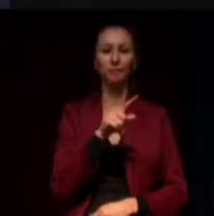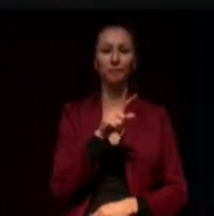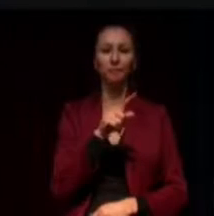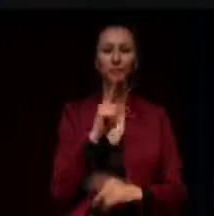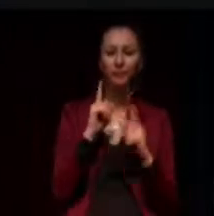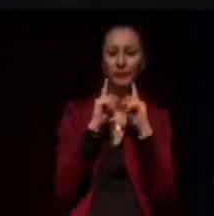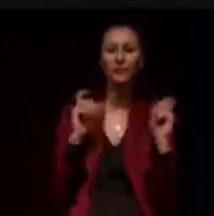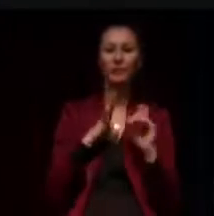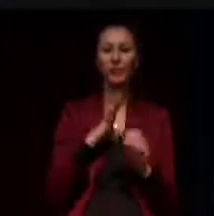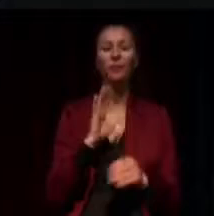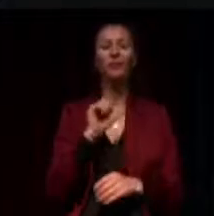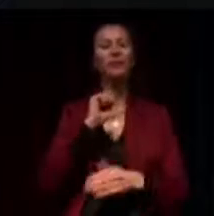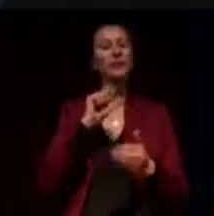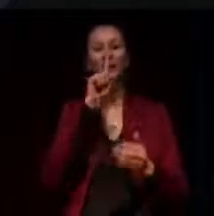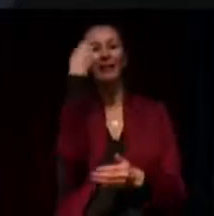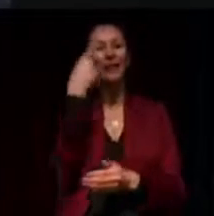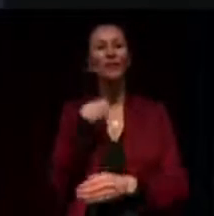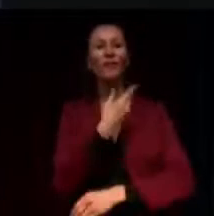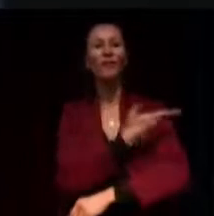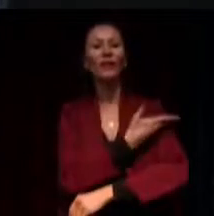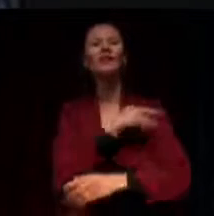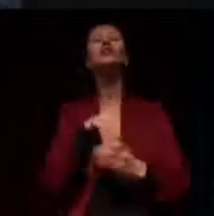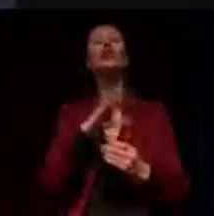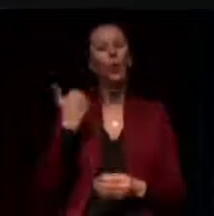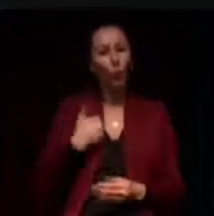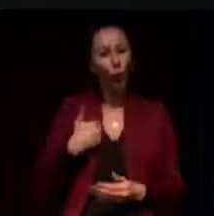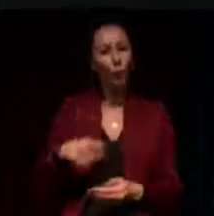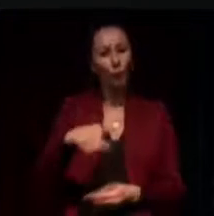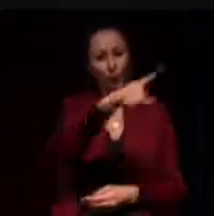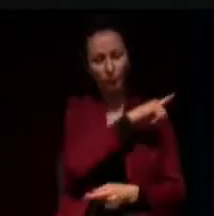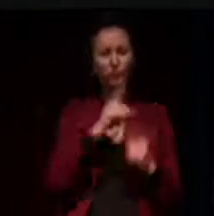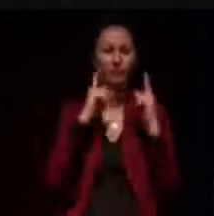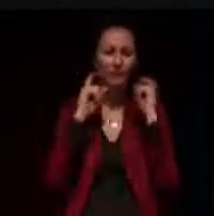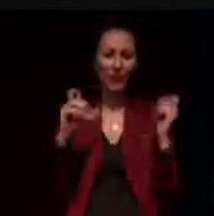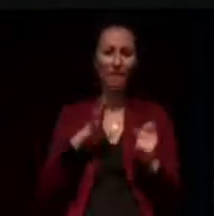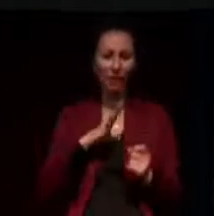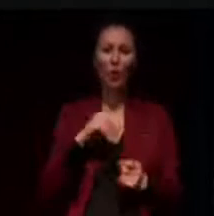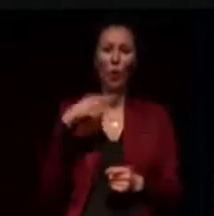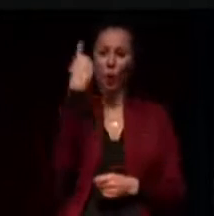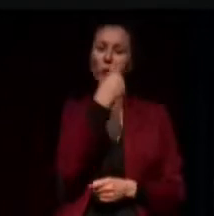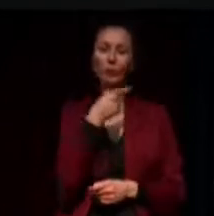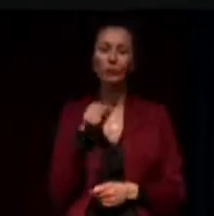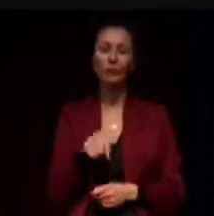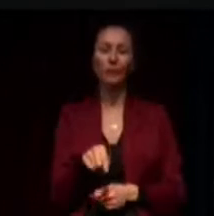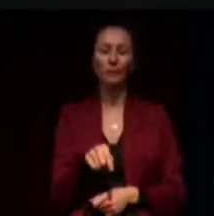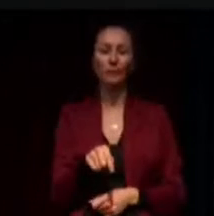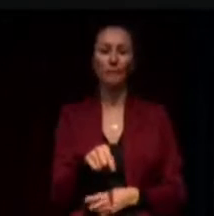etkileyen bir şey. Sadece vatandaş olarak bizi etkilemiyor, kurumları da etkiliyor. Onları da etkilemesi normal.